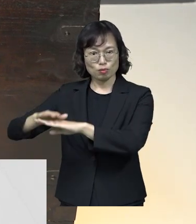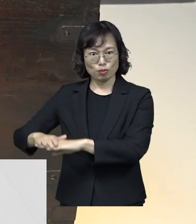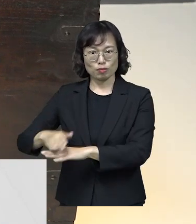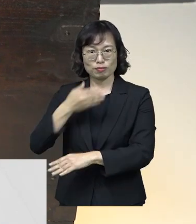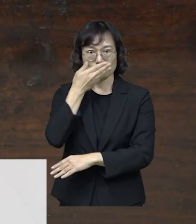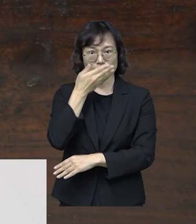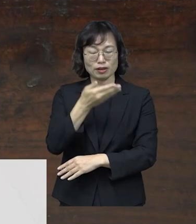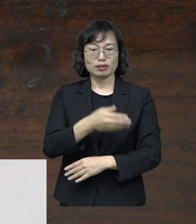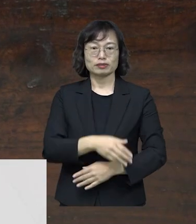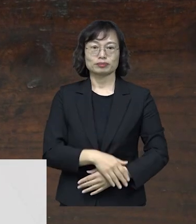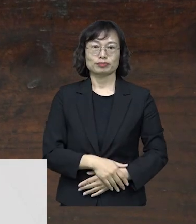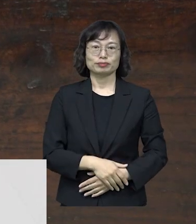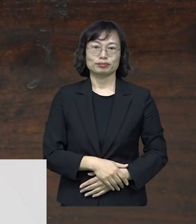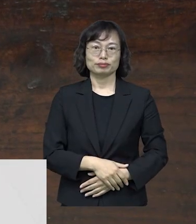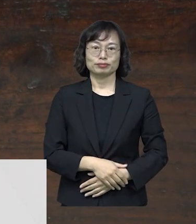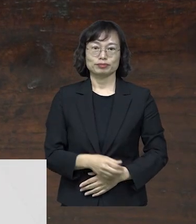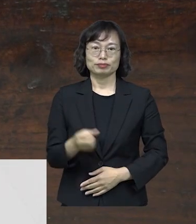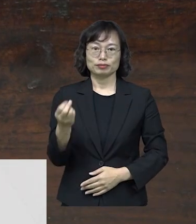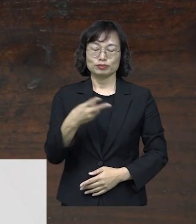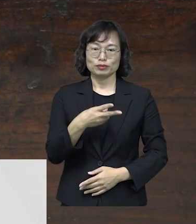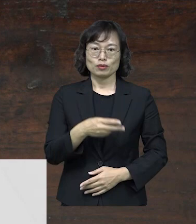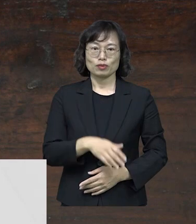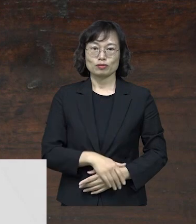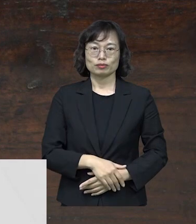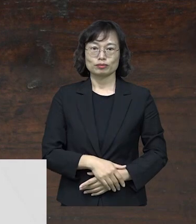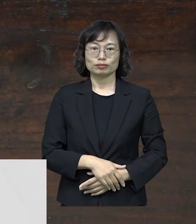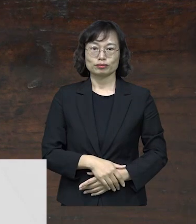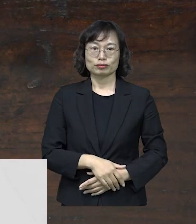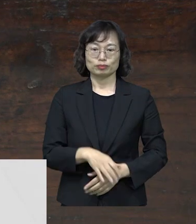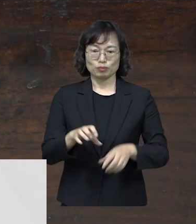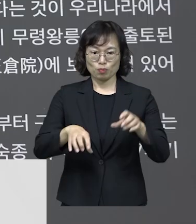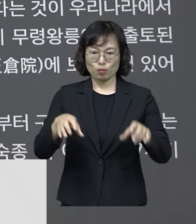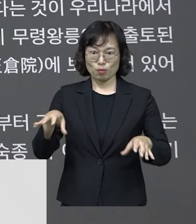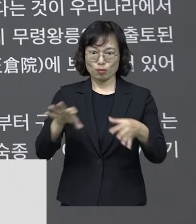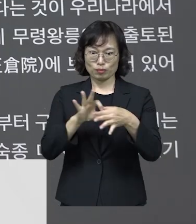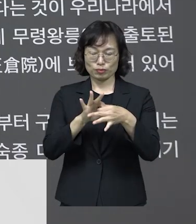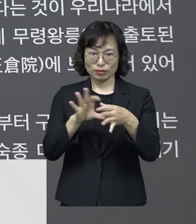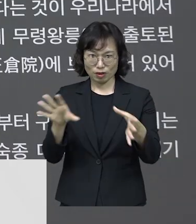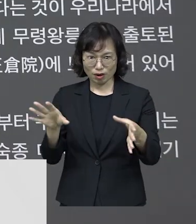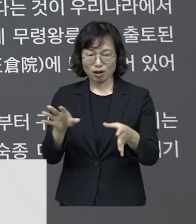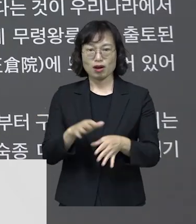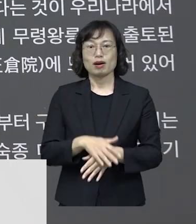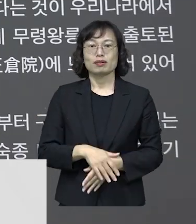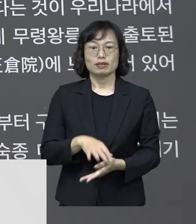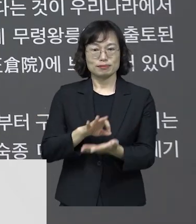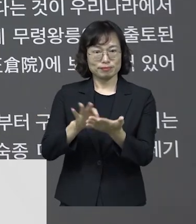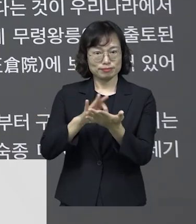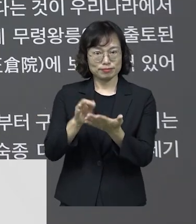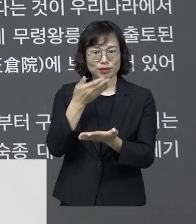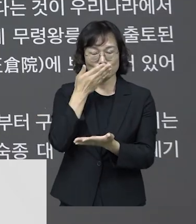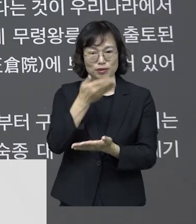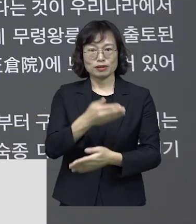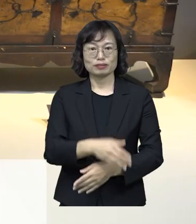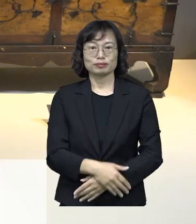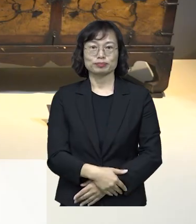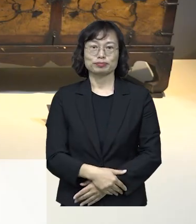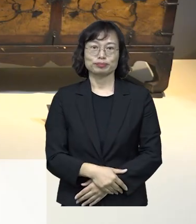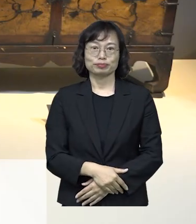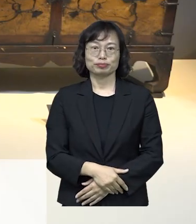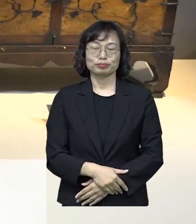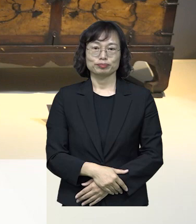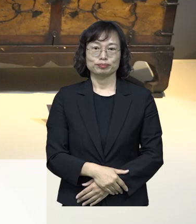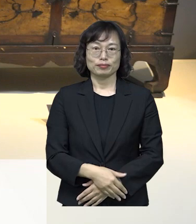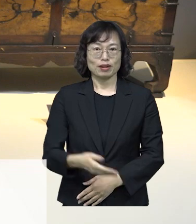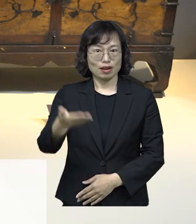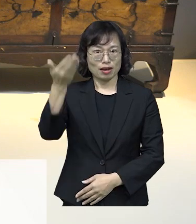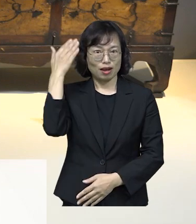할 수 있었죠. 뿐만 아니라 이 반다지는 안방이나 사랑방, 대청 등 다양한